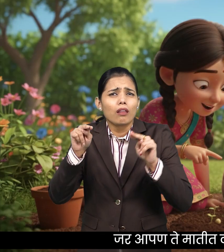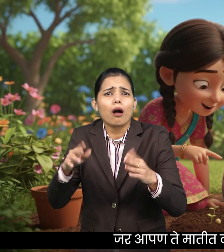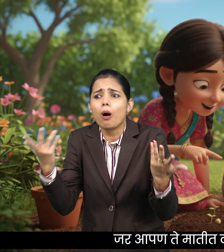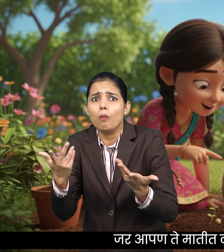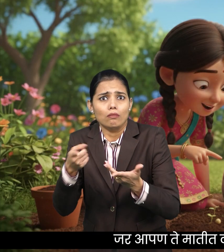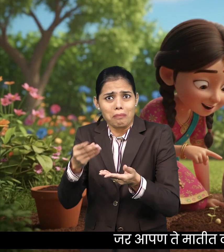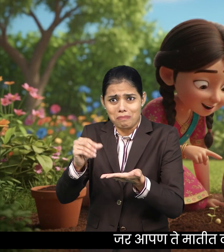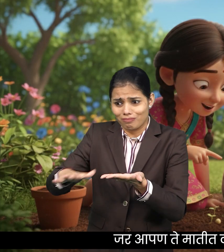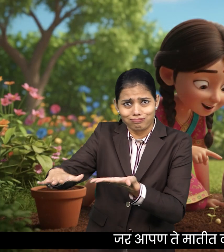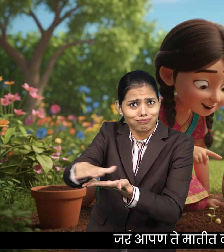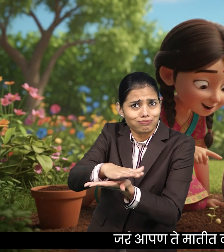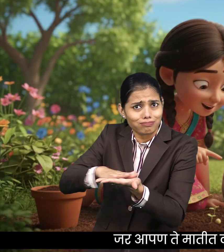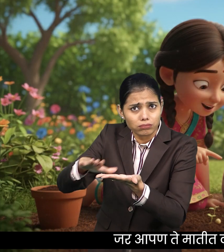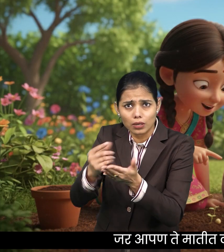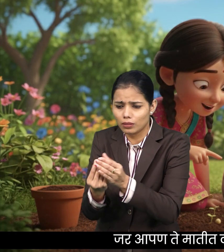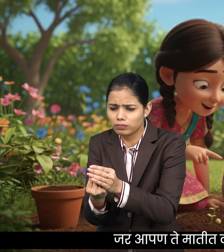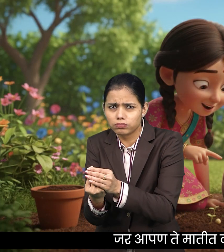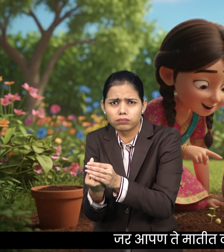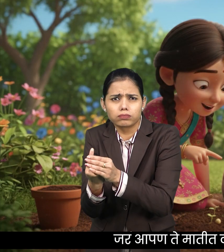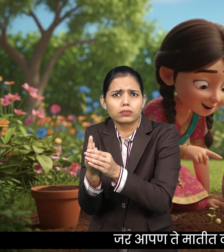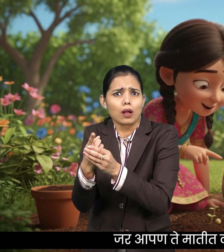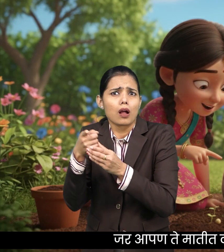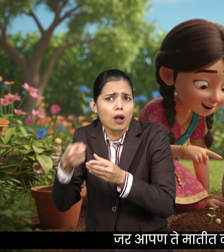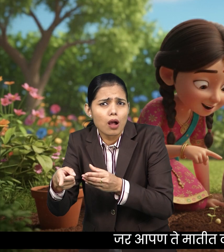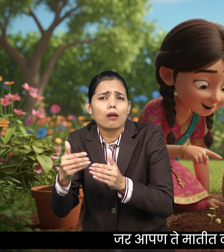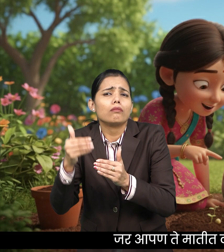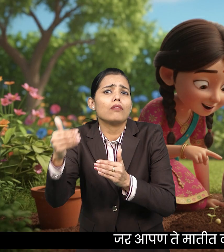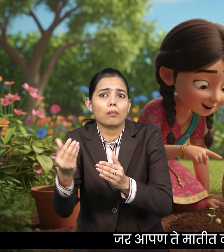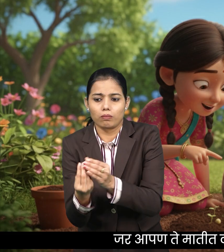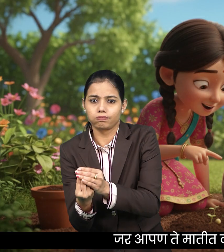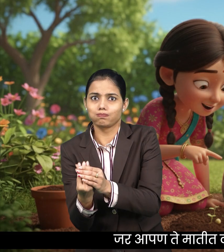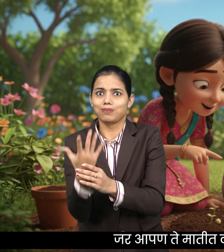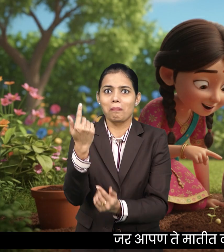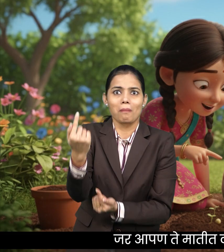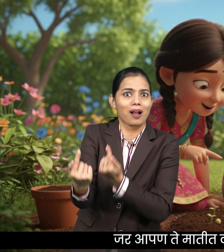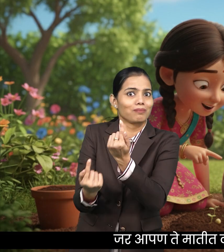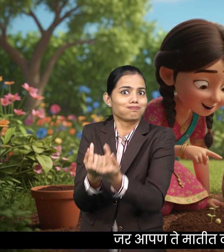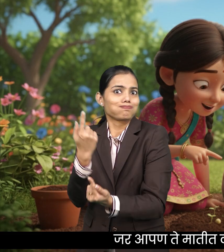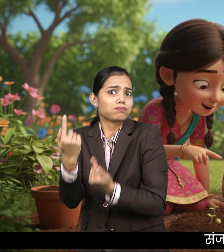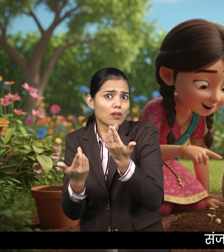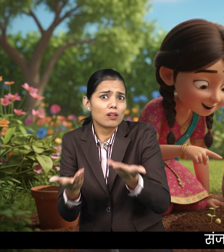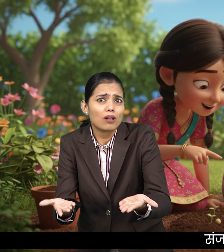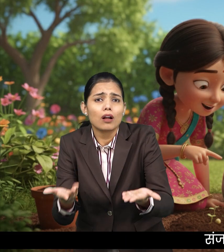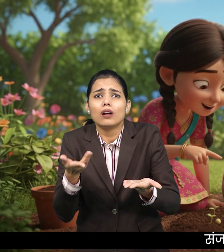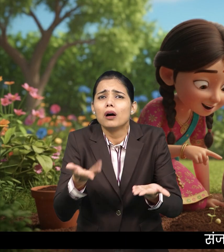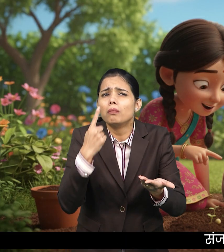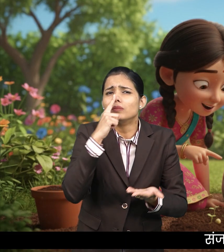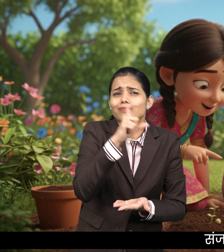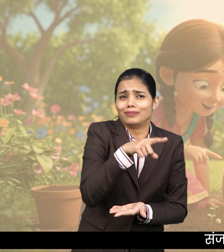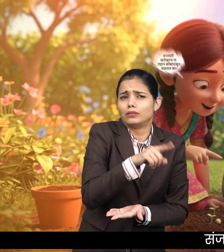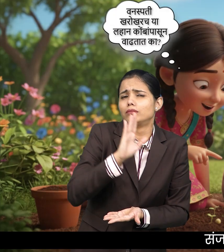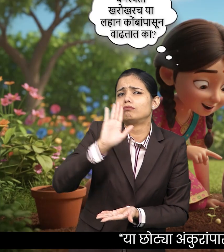जर आपण ते मातीत लावले तर ते रोपांमध्ये वाढतील।